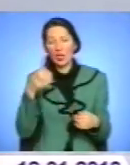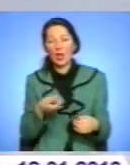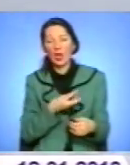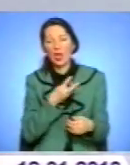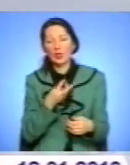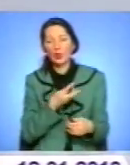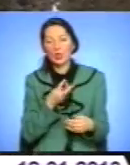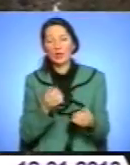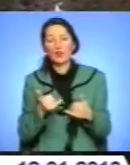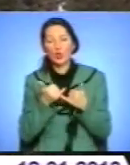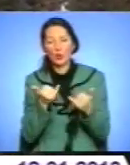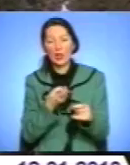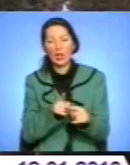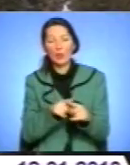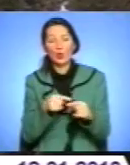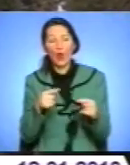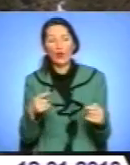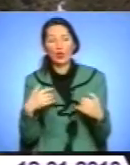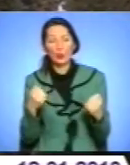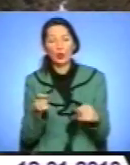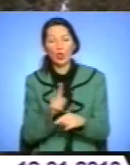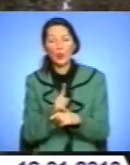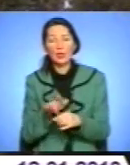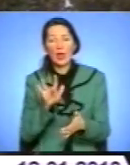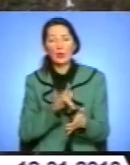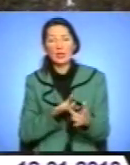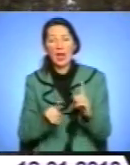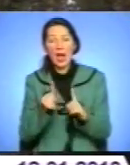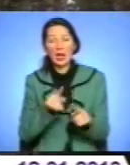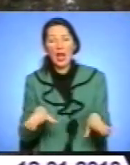виду спорту. Тернопільська міська рада спільно